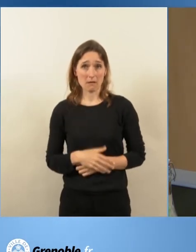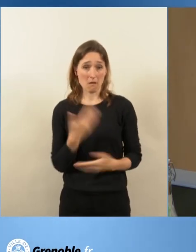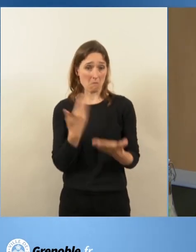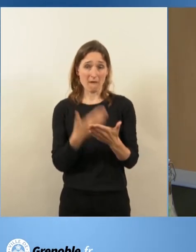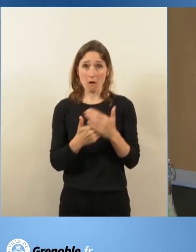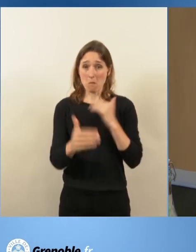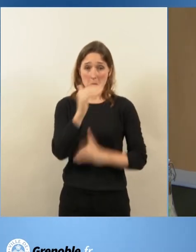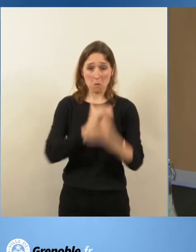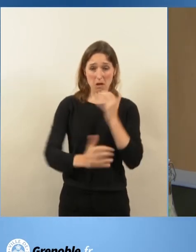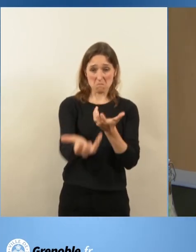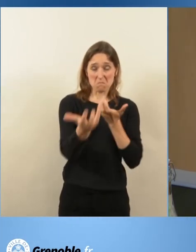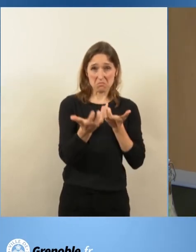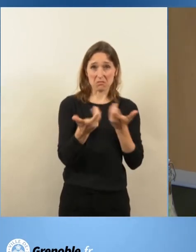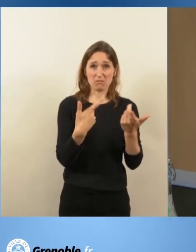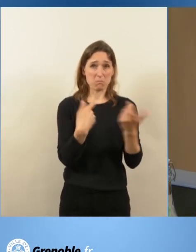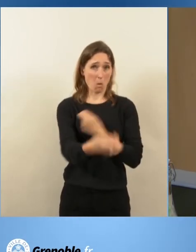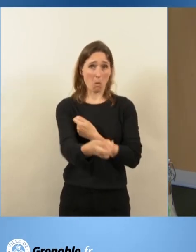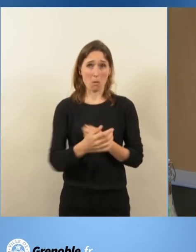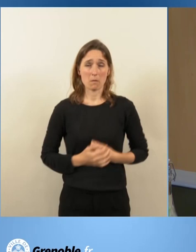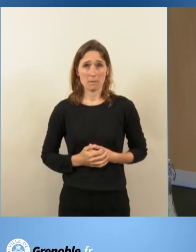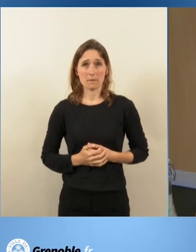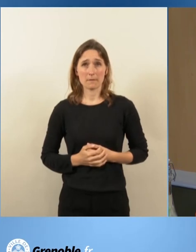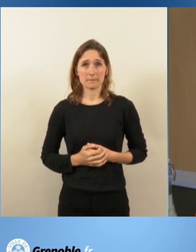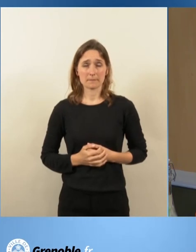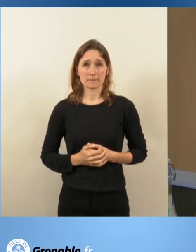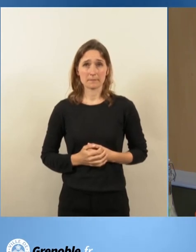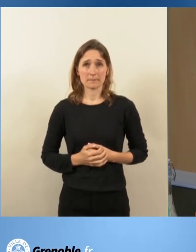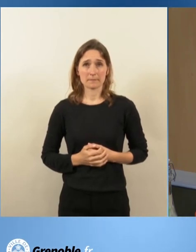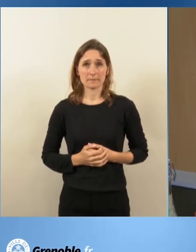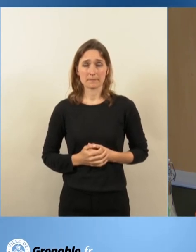la programmation n'attire pas l'évidence